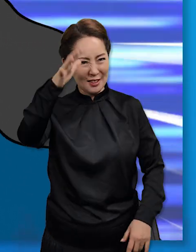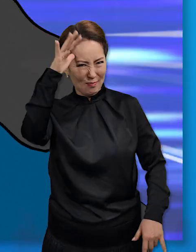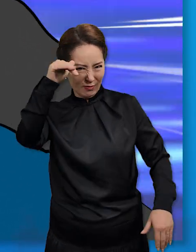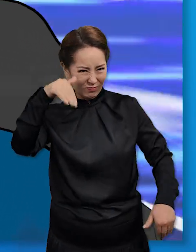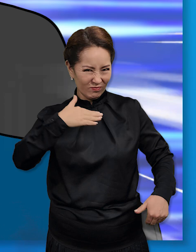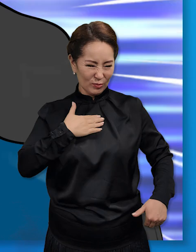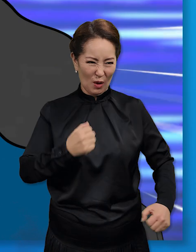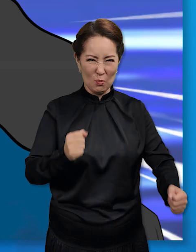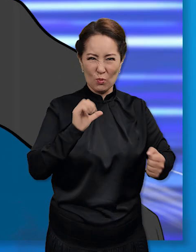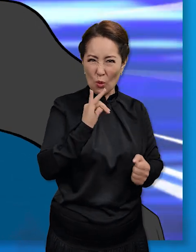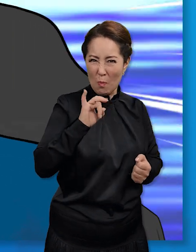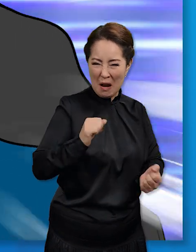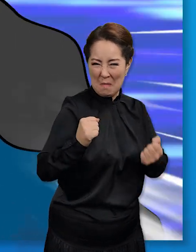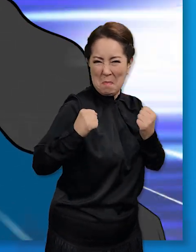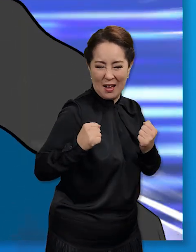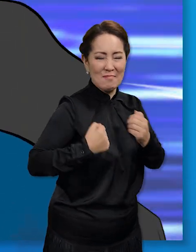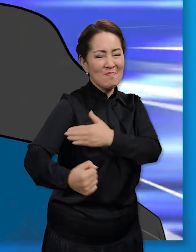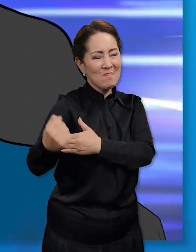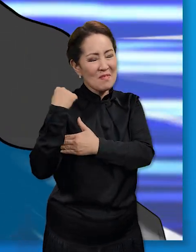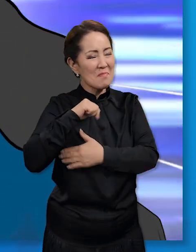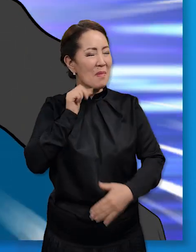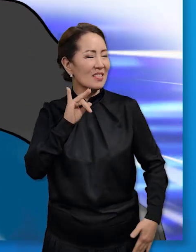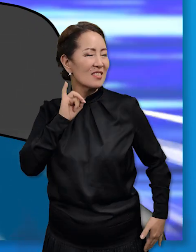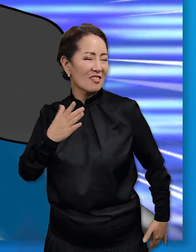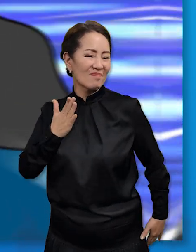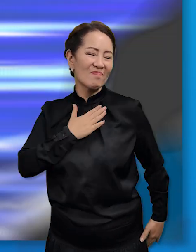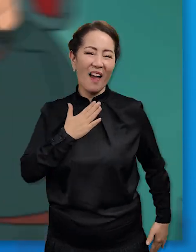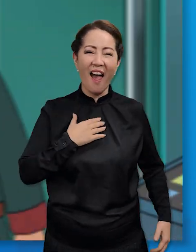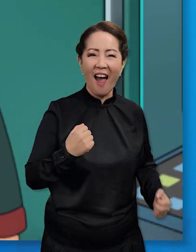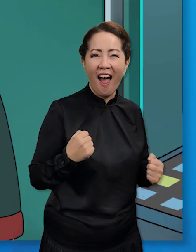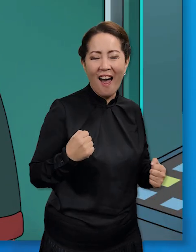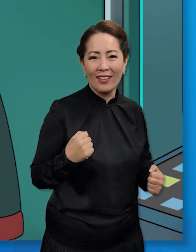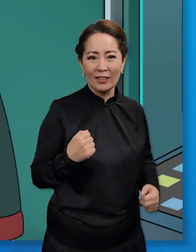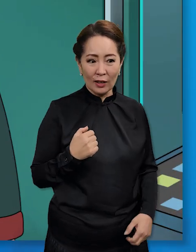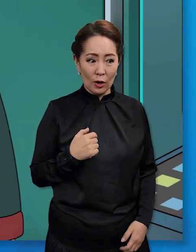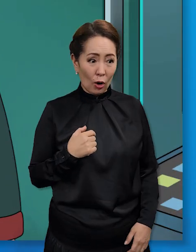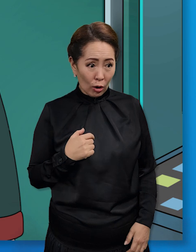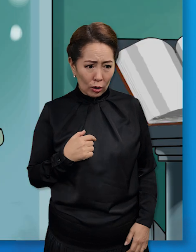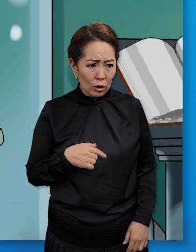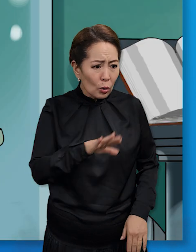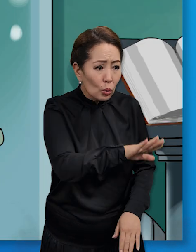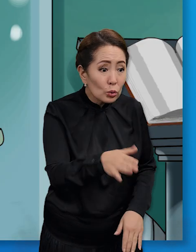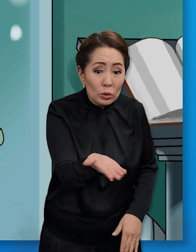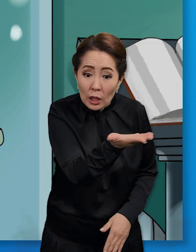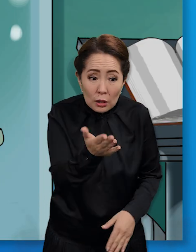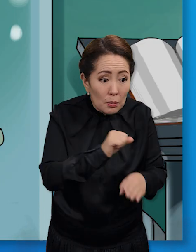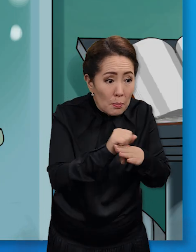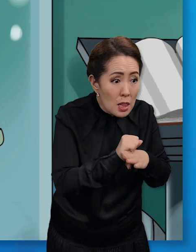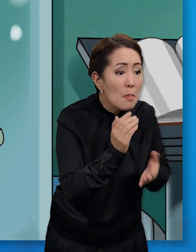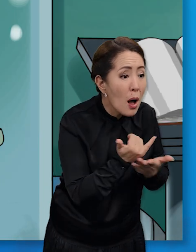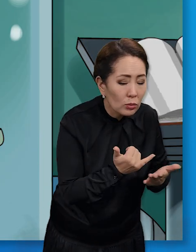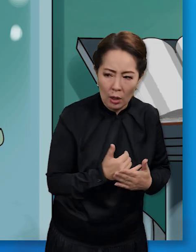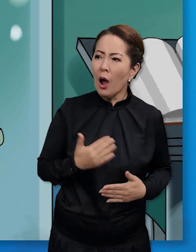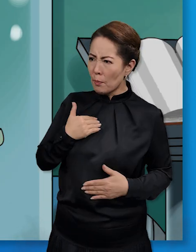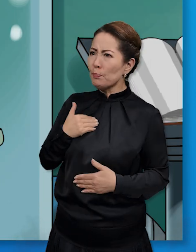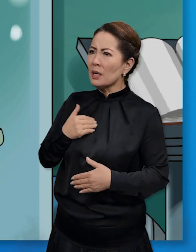Басармен. Супер дупер басармен. За, бэлэн хөөхтүүд ээ. Би